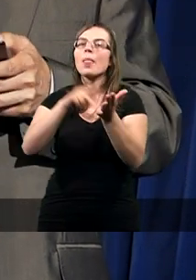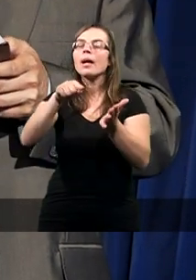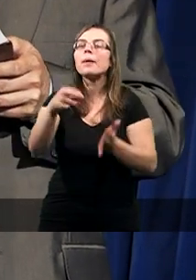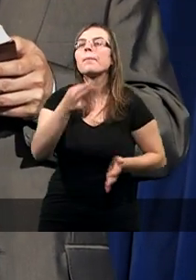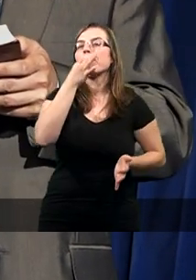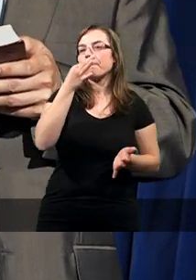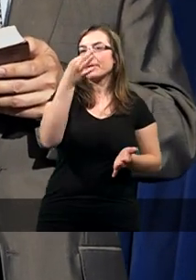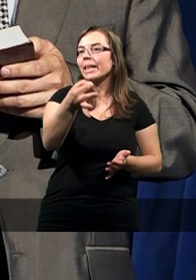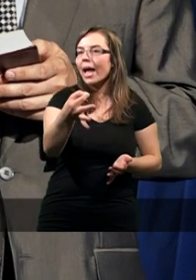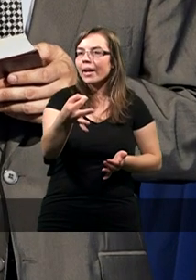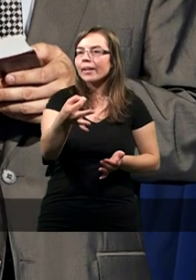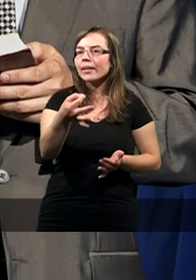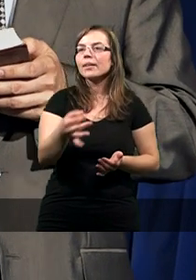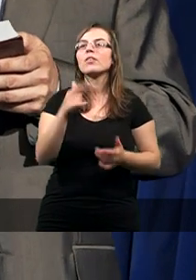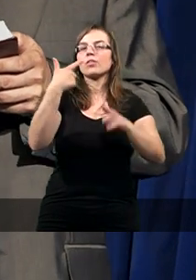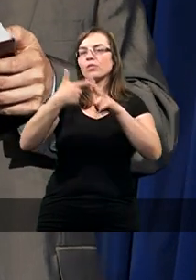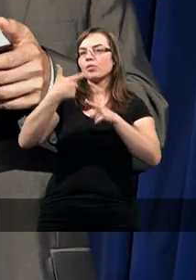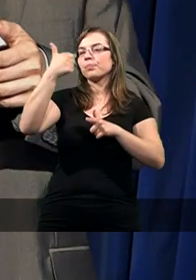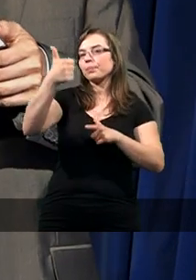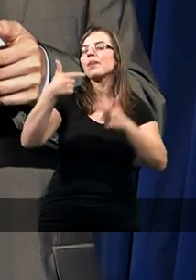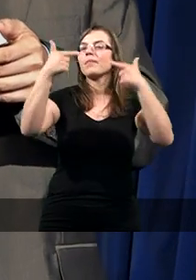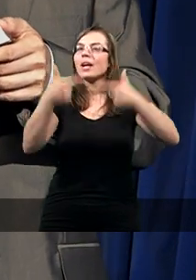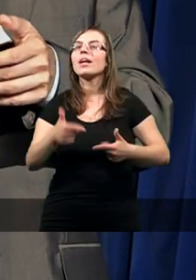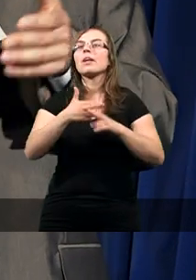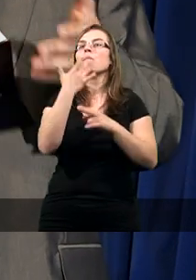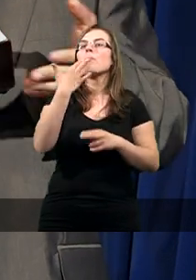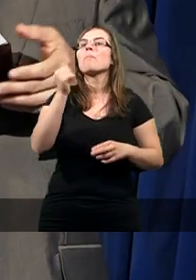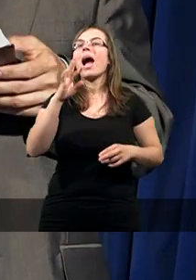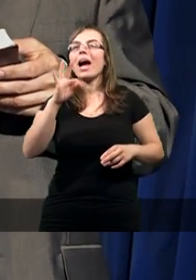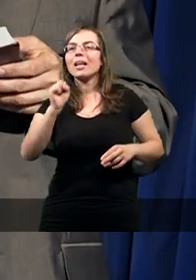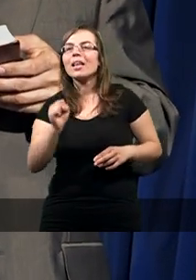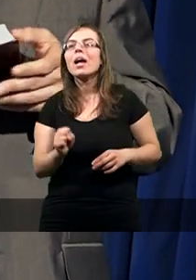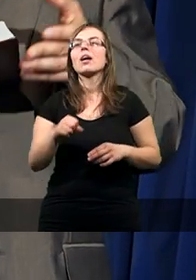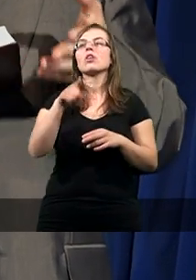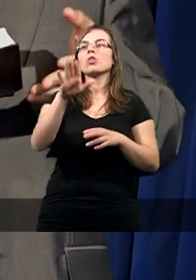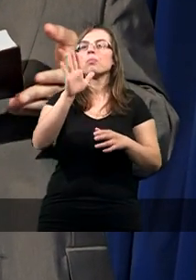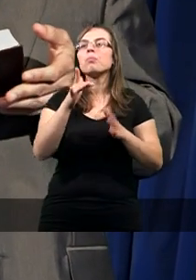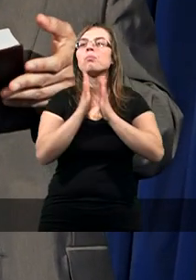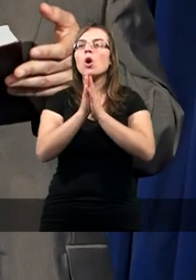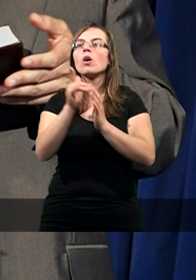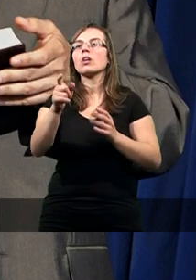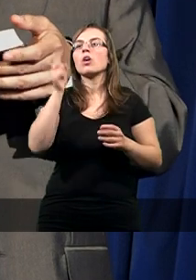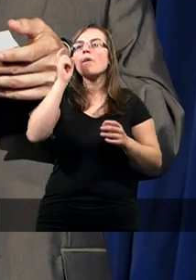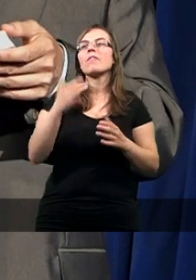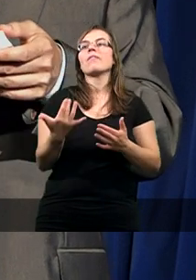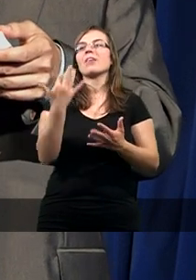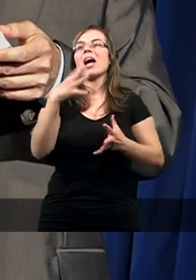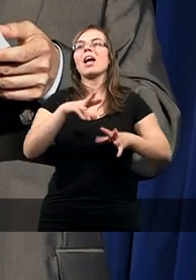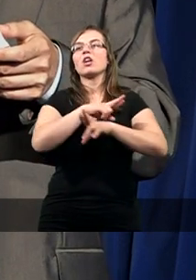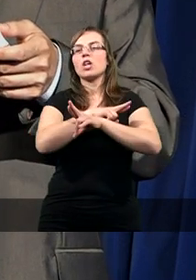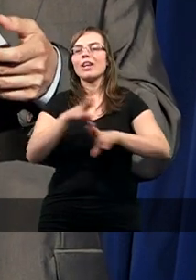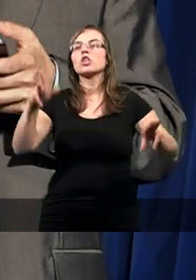na to pytanie w 41 wierszu, kiedy mówi, Marto, Marto, troszczysz się i kłopoczysz o